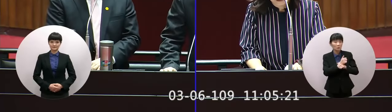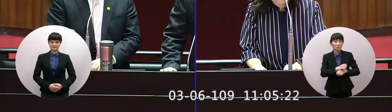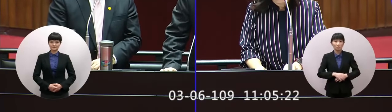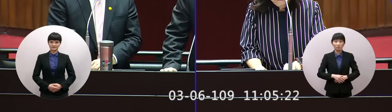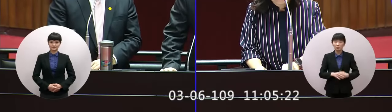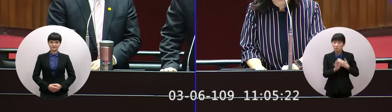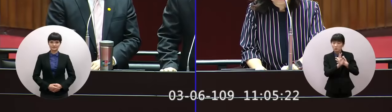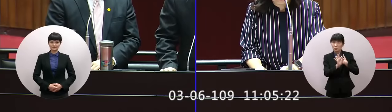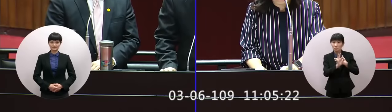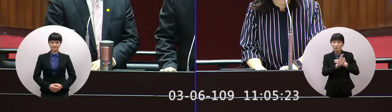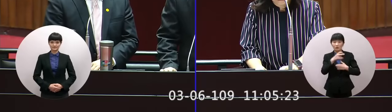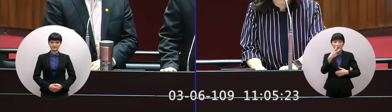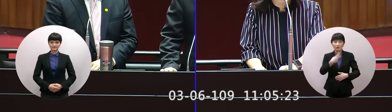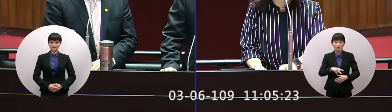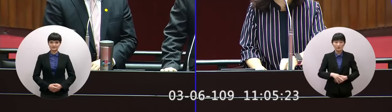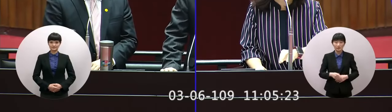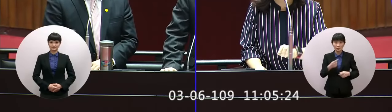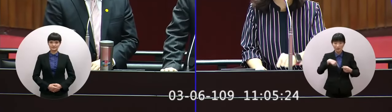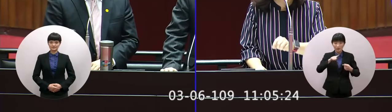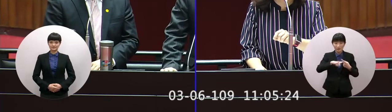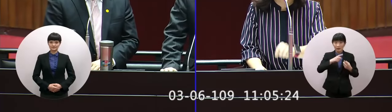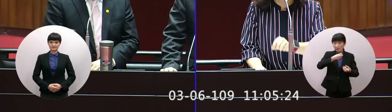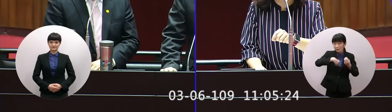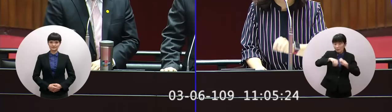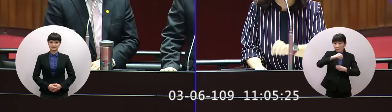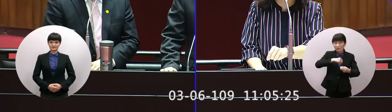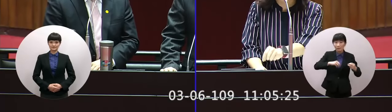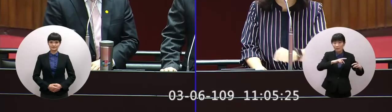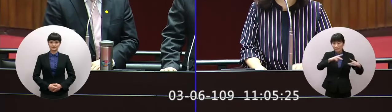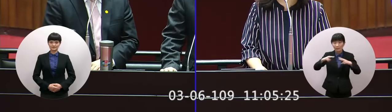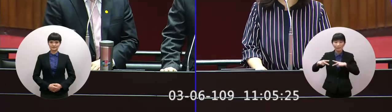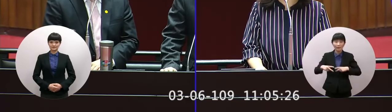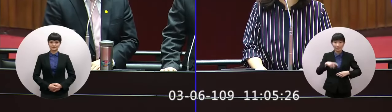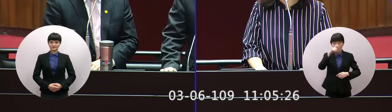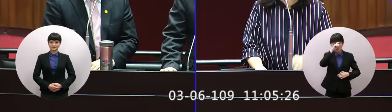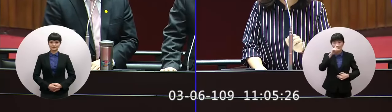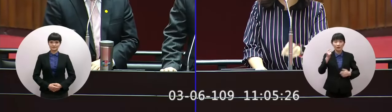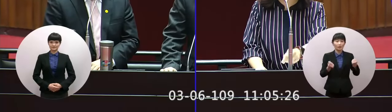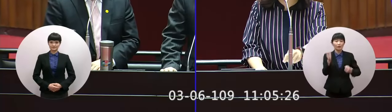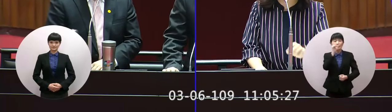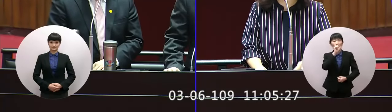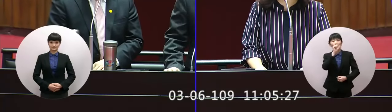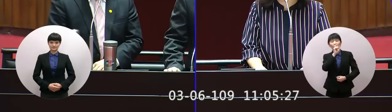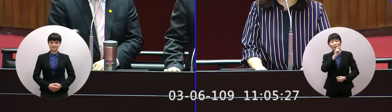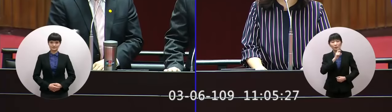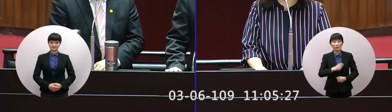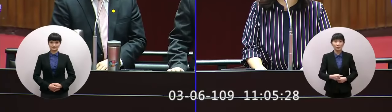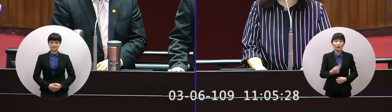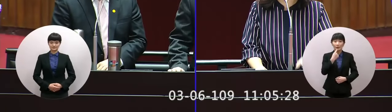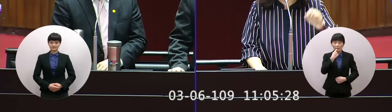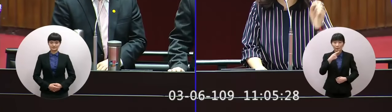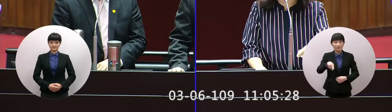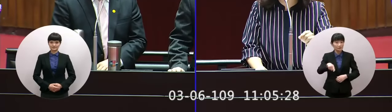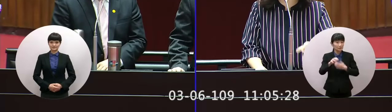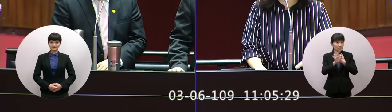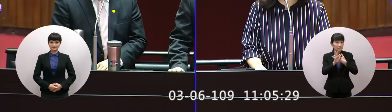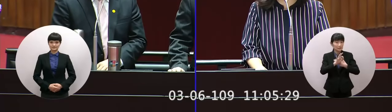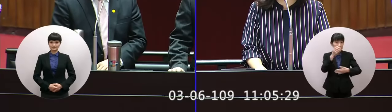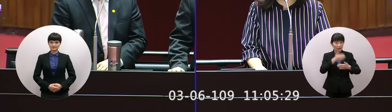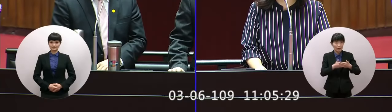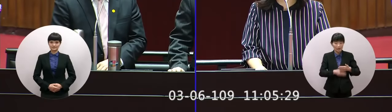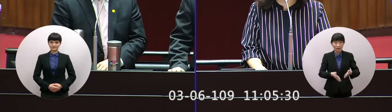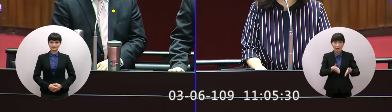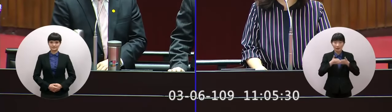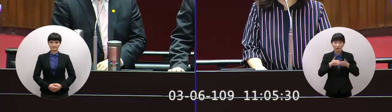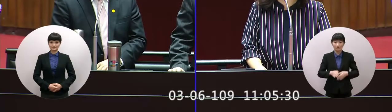驾的状况来适度调整，尽量减少。前天就这样回答了，昨天还